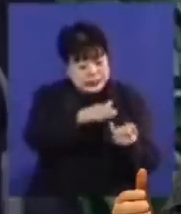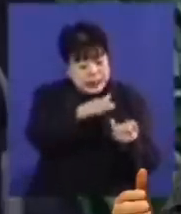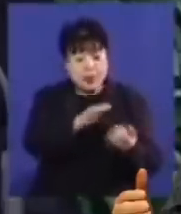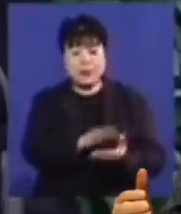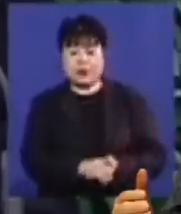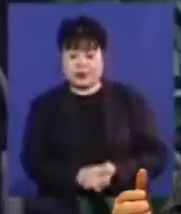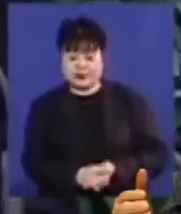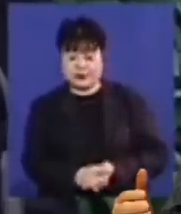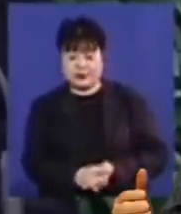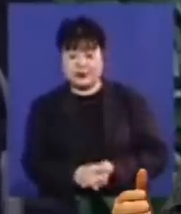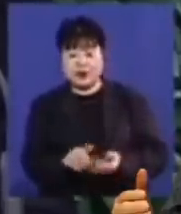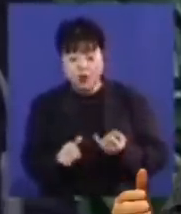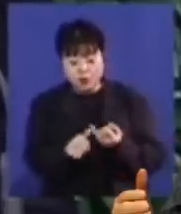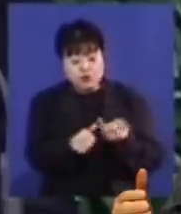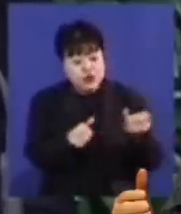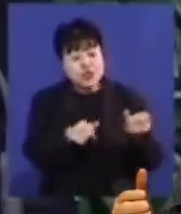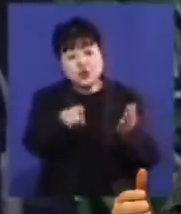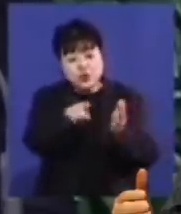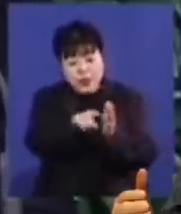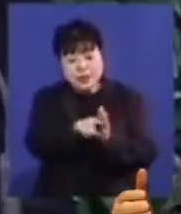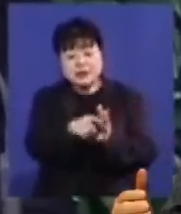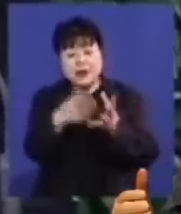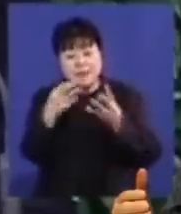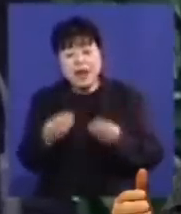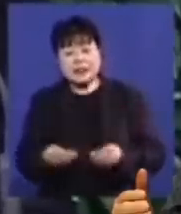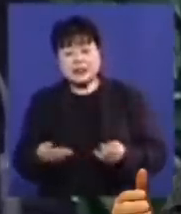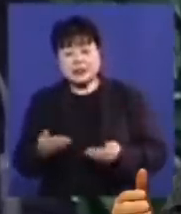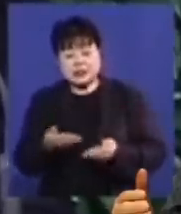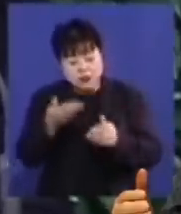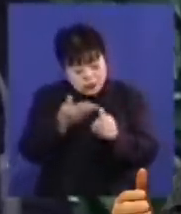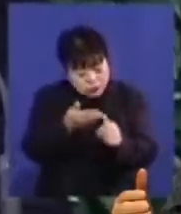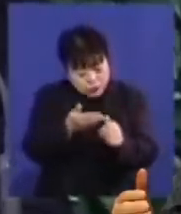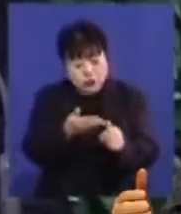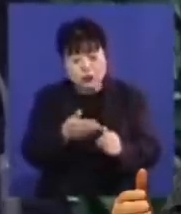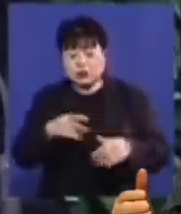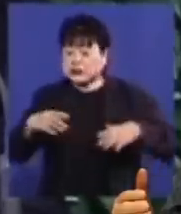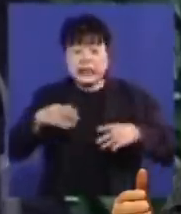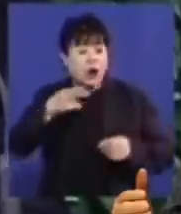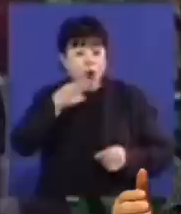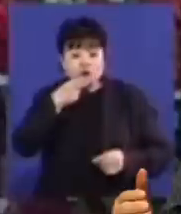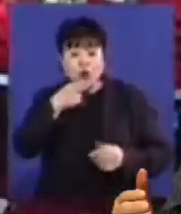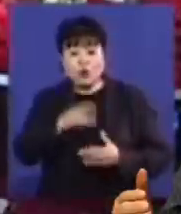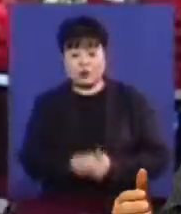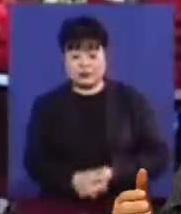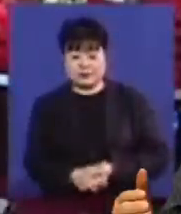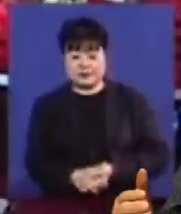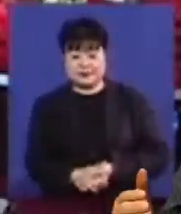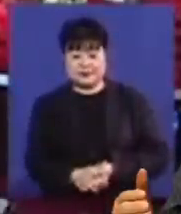사랑하면 아내를 위해서 많은 일을 하고도 자랑으로 생각하지 않습니다.